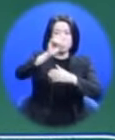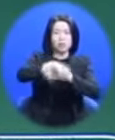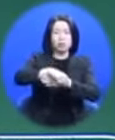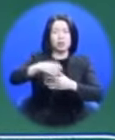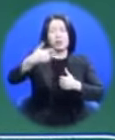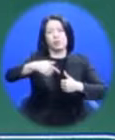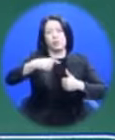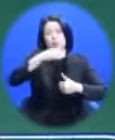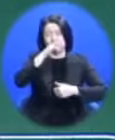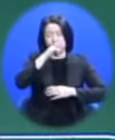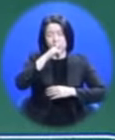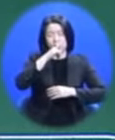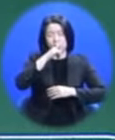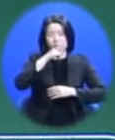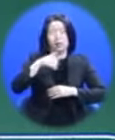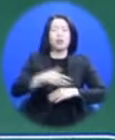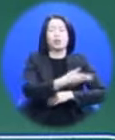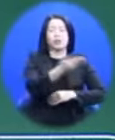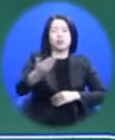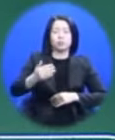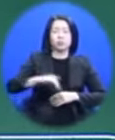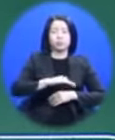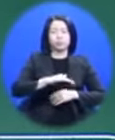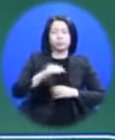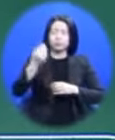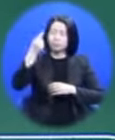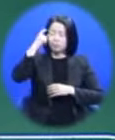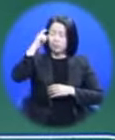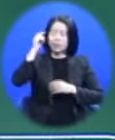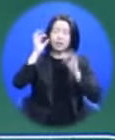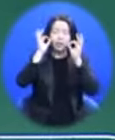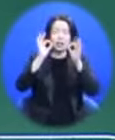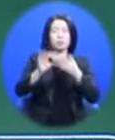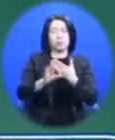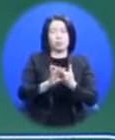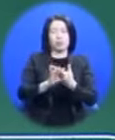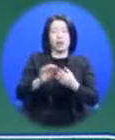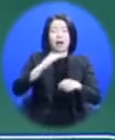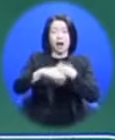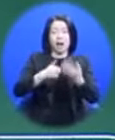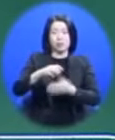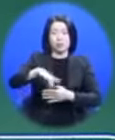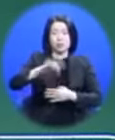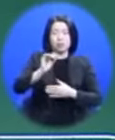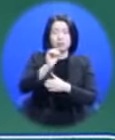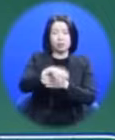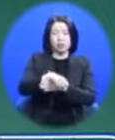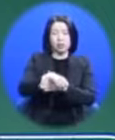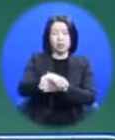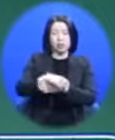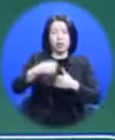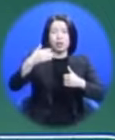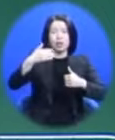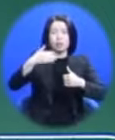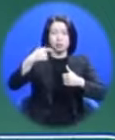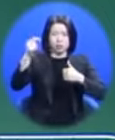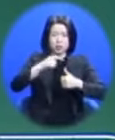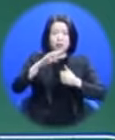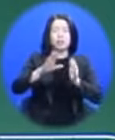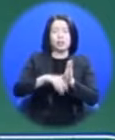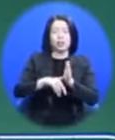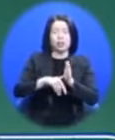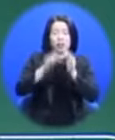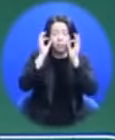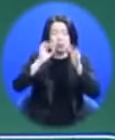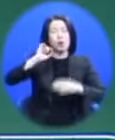것입니다. 여러분 돌이켜보면 하나님께서 첫 열매를 요구하시는 때가 보통은 다 어려운 때인 것을